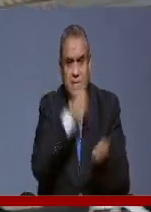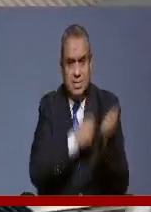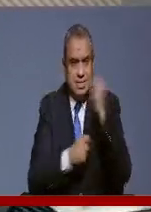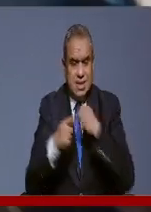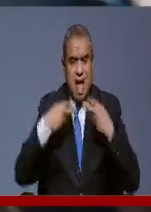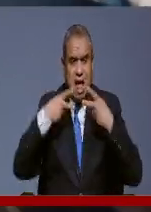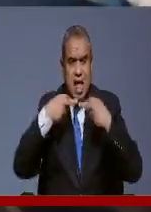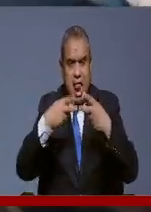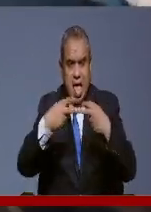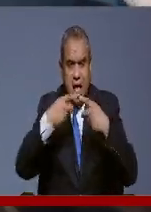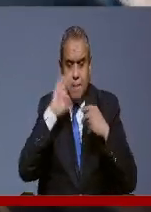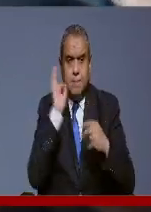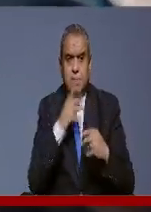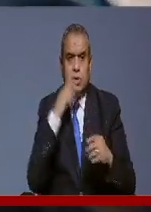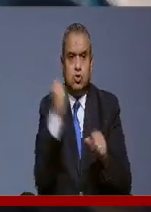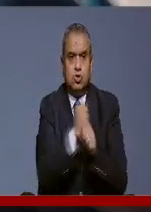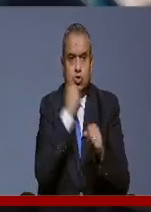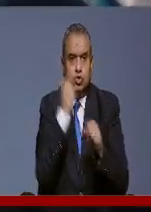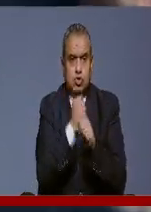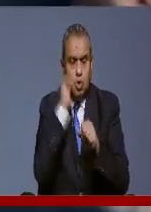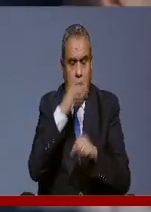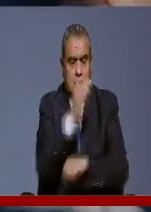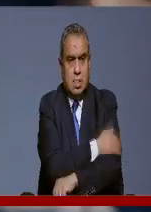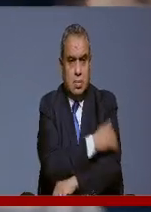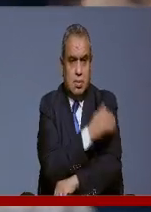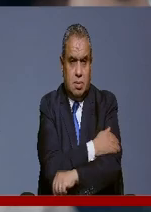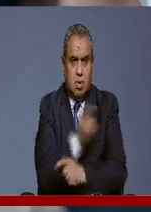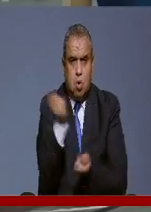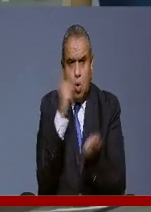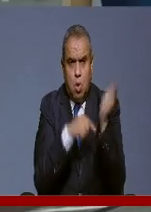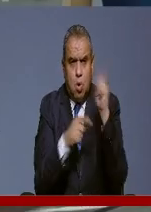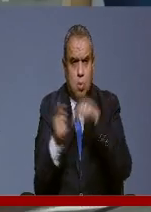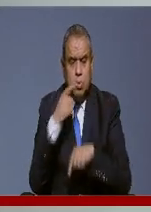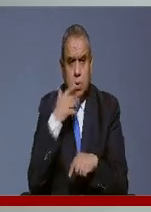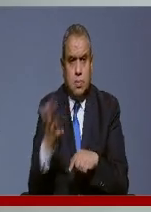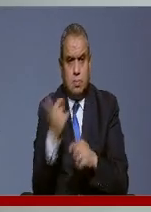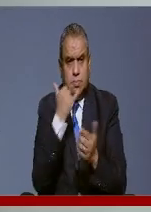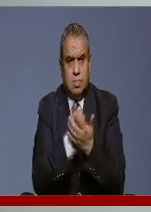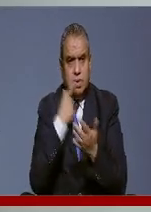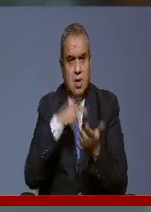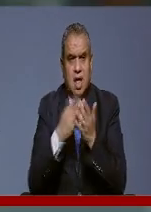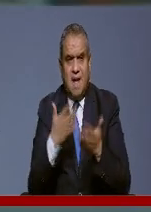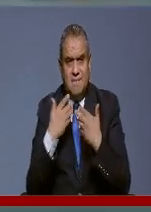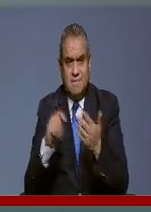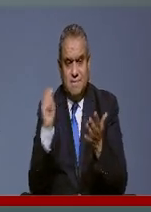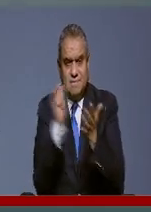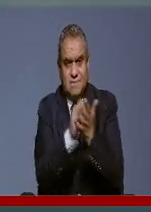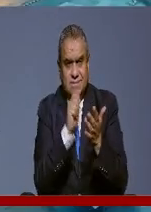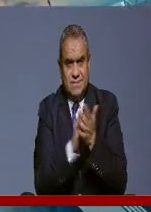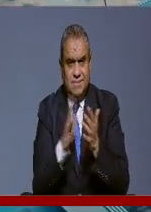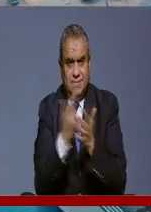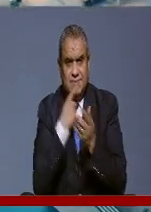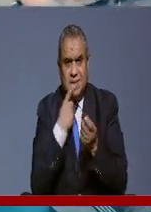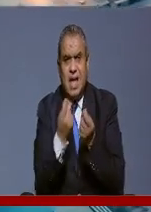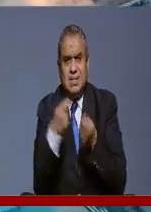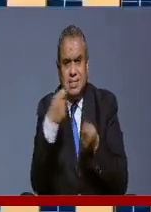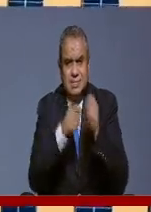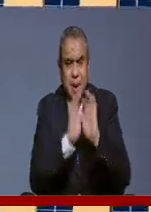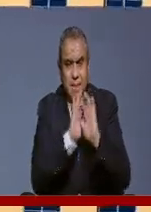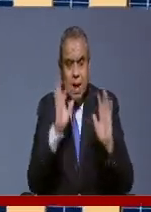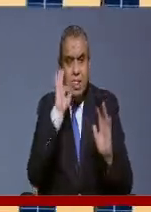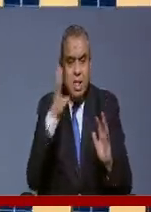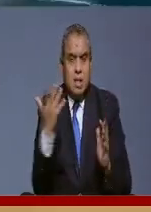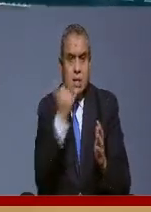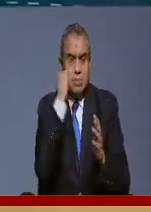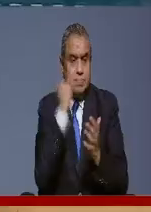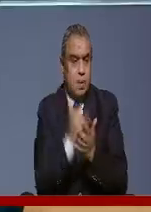شعار ده طريق بيتشقق اجراءات او حوافز للاستثمار لكن